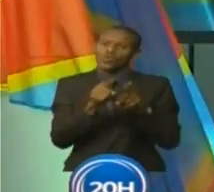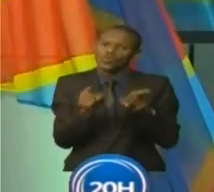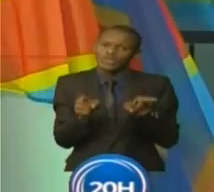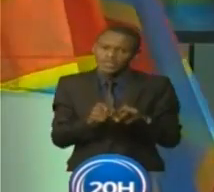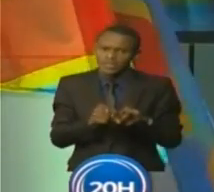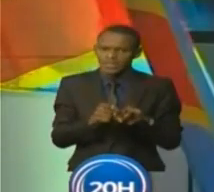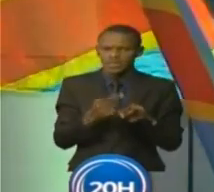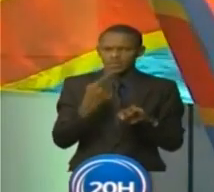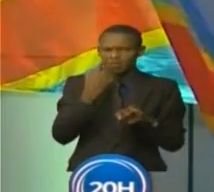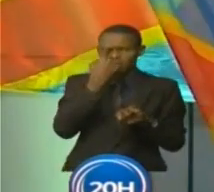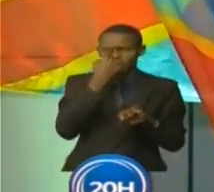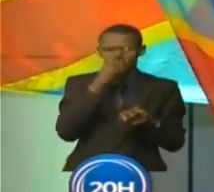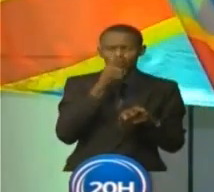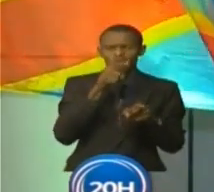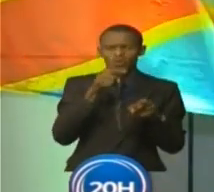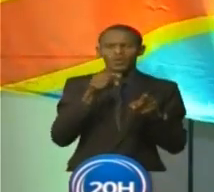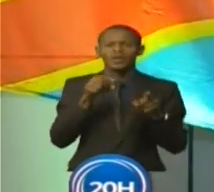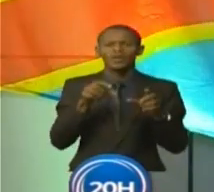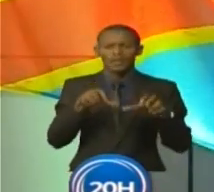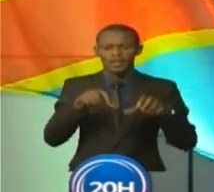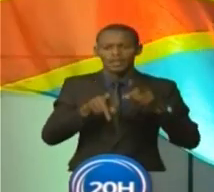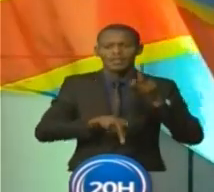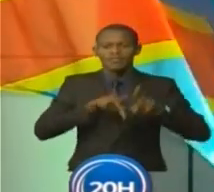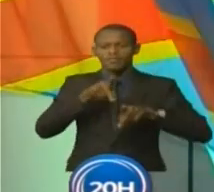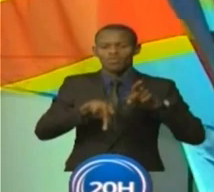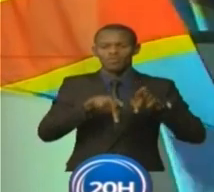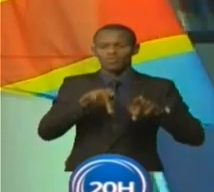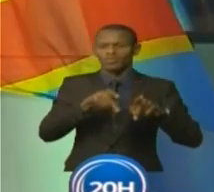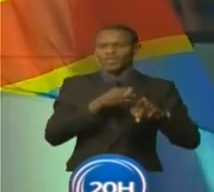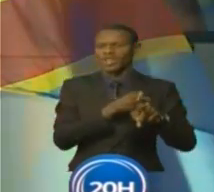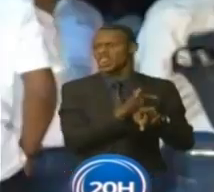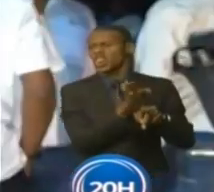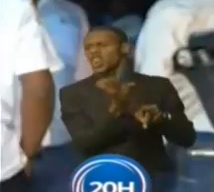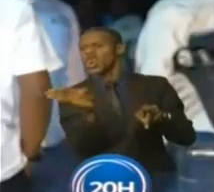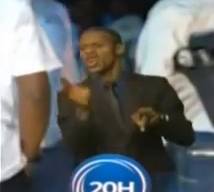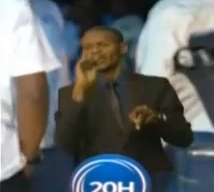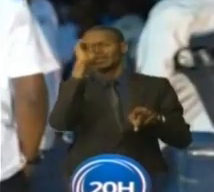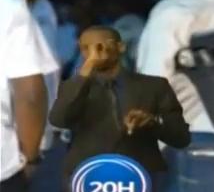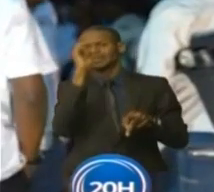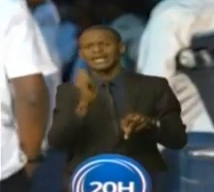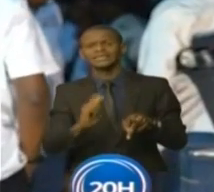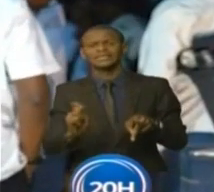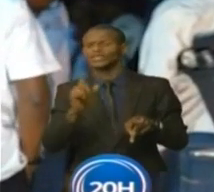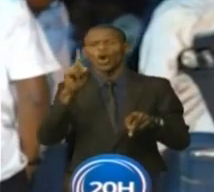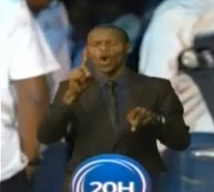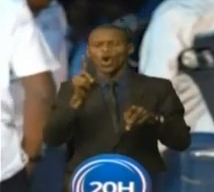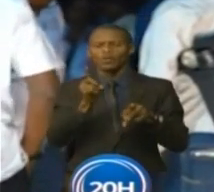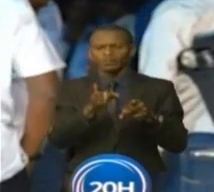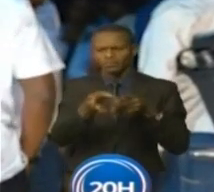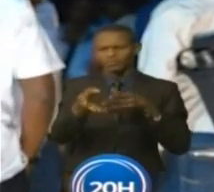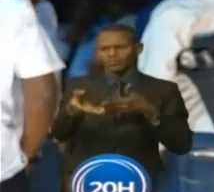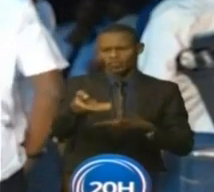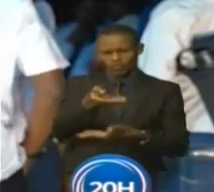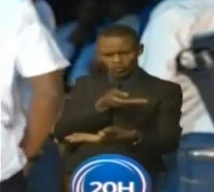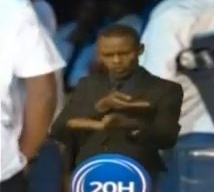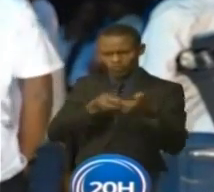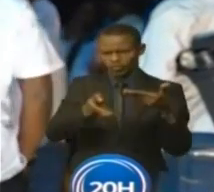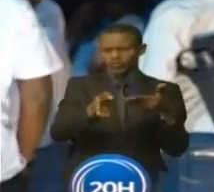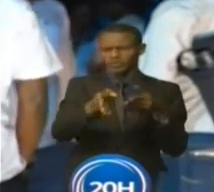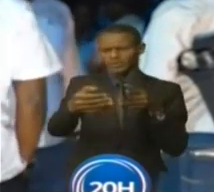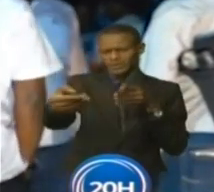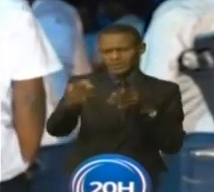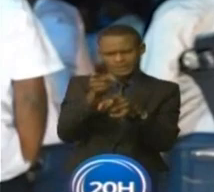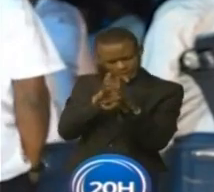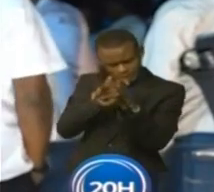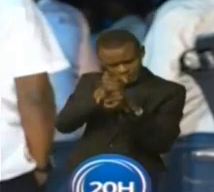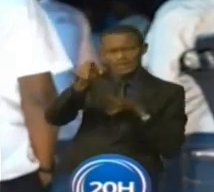pourra avoir la connexion directe entre la République démocratique du Congo et la Zambie. La question d'insécurité, jadis une épine